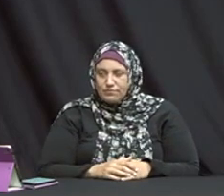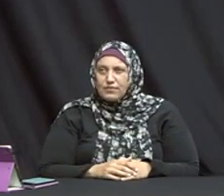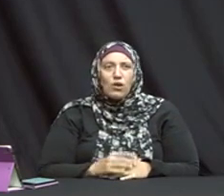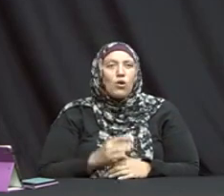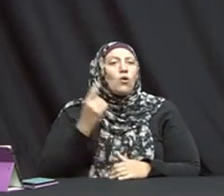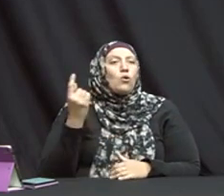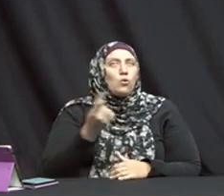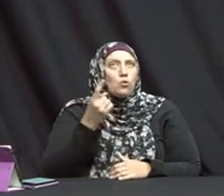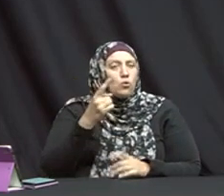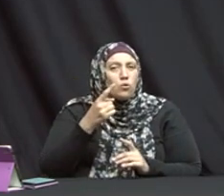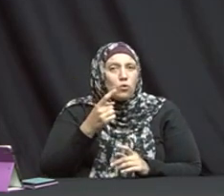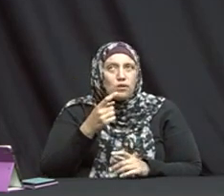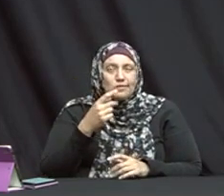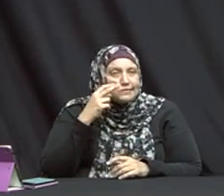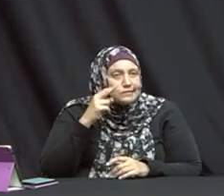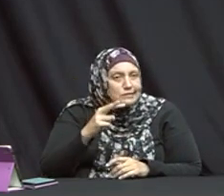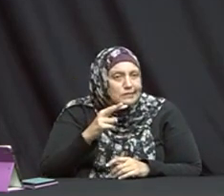يخاف